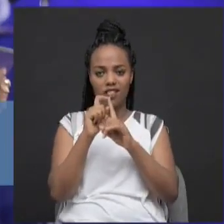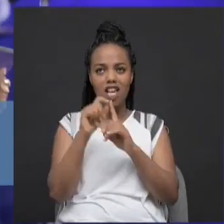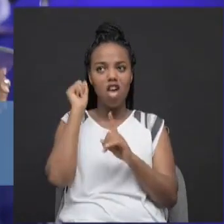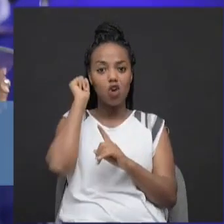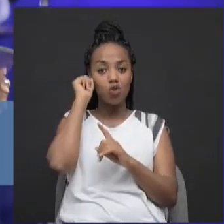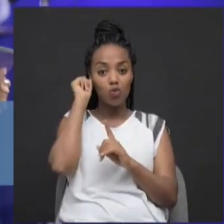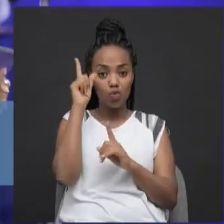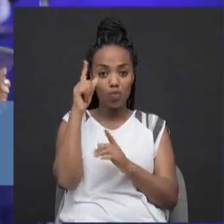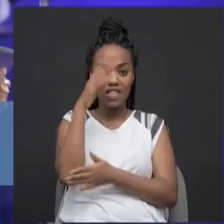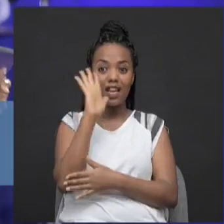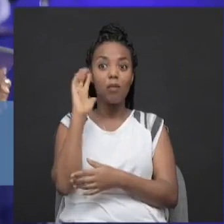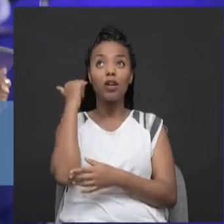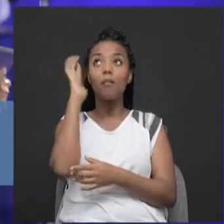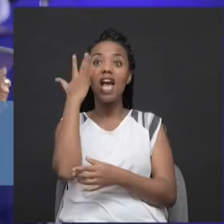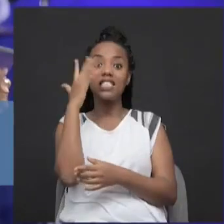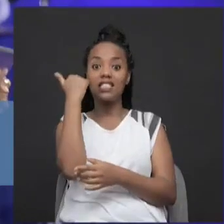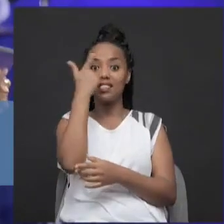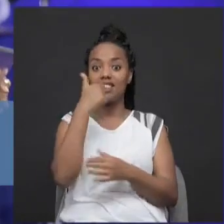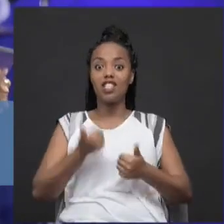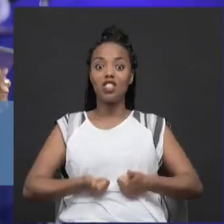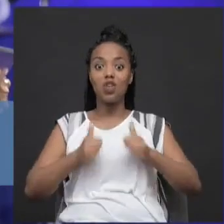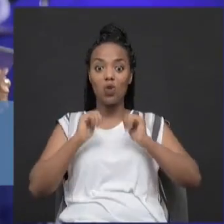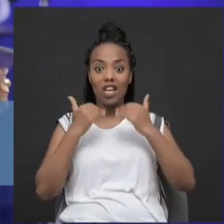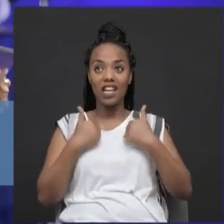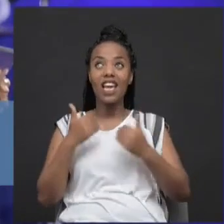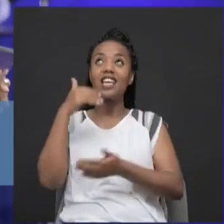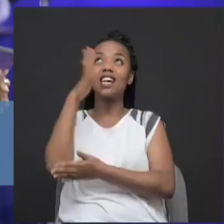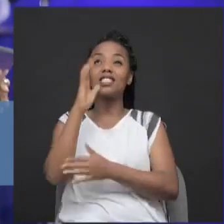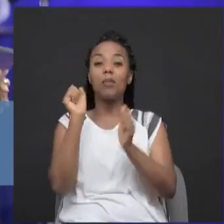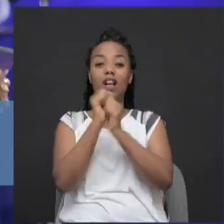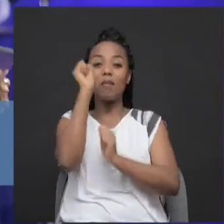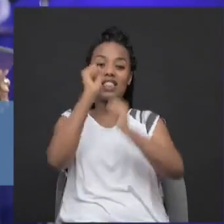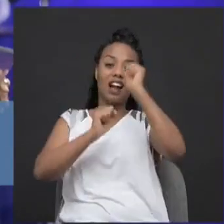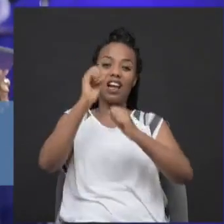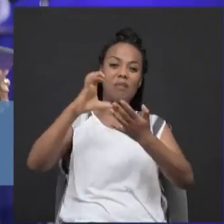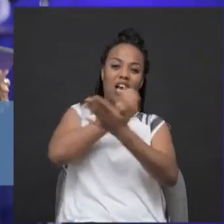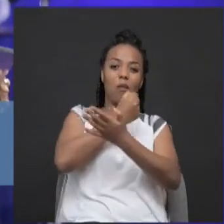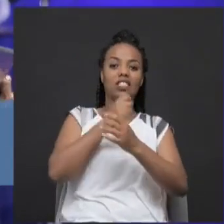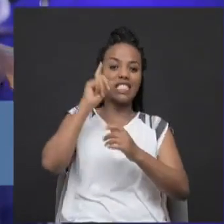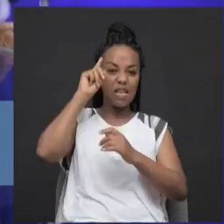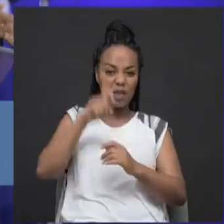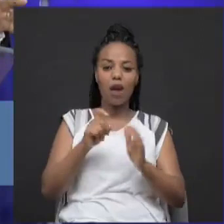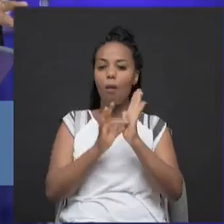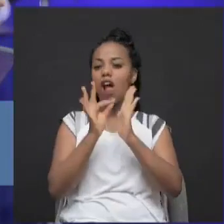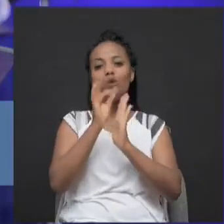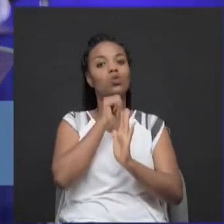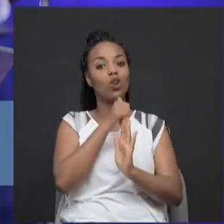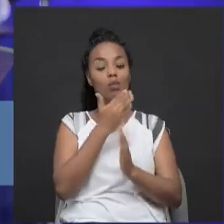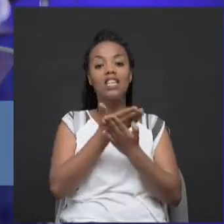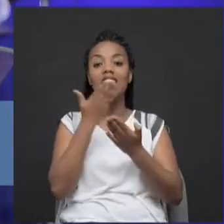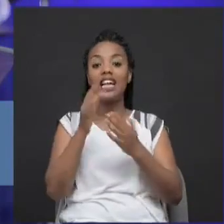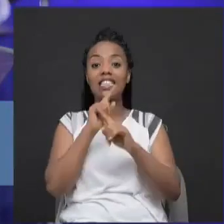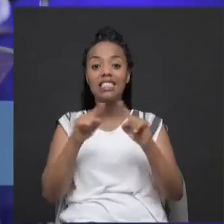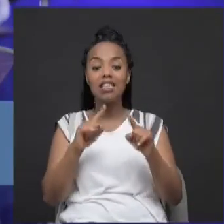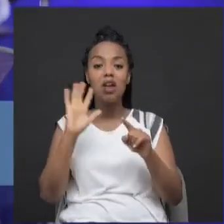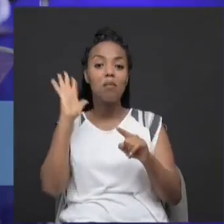እርሱ በእግዚአብሔር መልክ ሲኖር ሳለ ከእግዚአብሔር ጋር መተካከልን መቀማት እንደሚገባ አልቆጠረውም፣ ነገር ግን በምስሉ እንደ ሰው